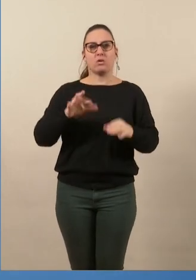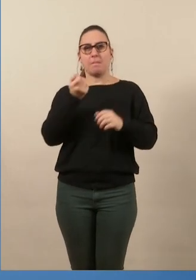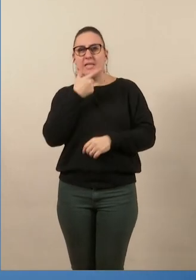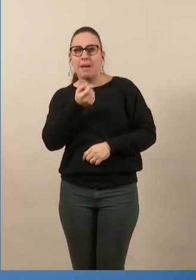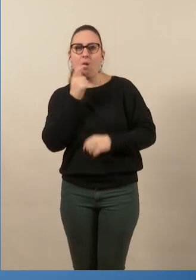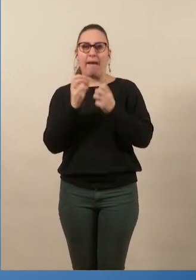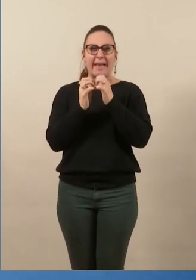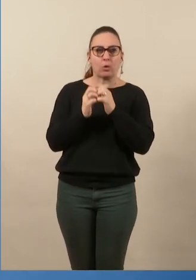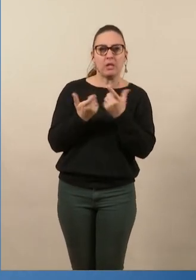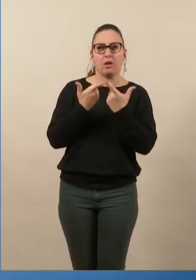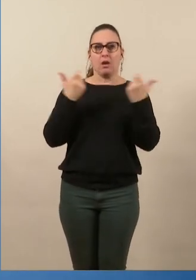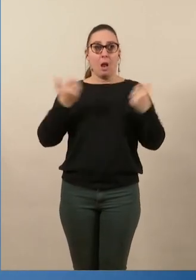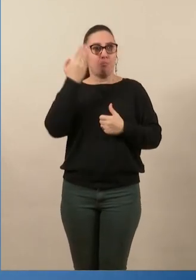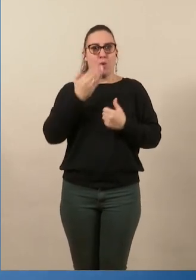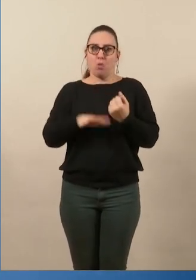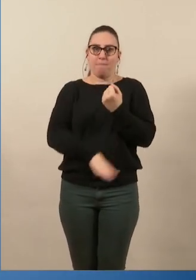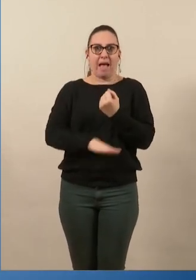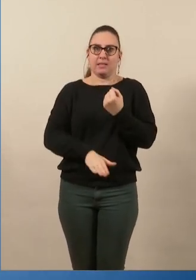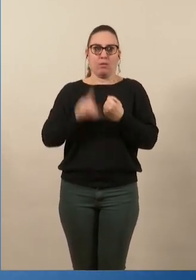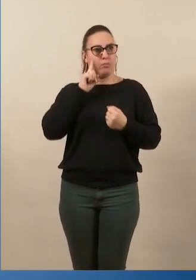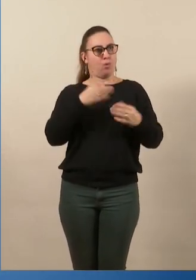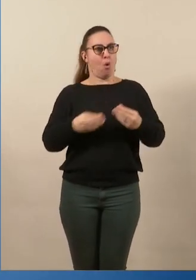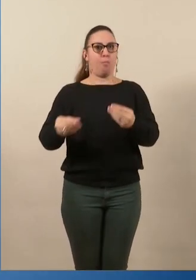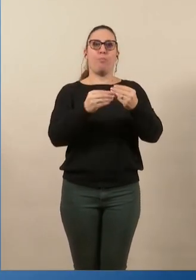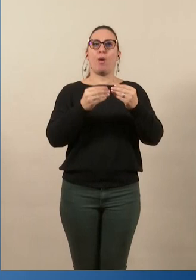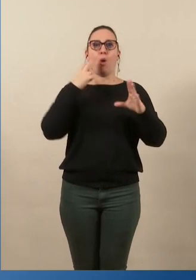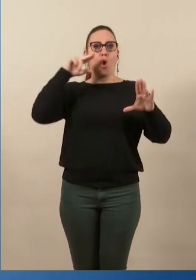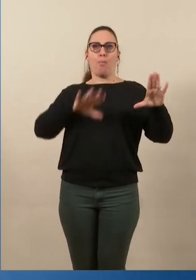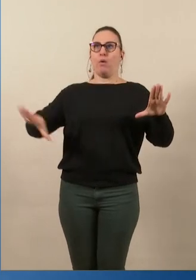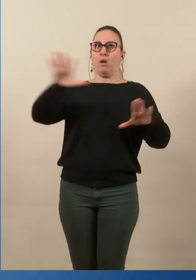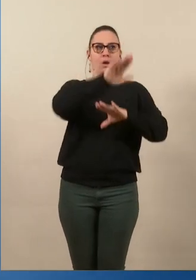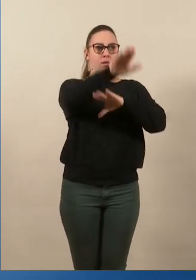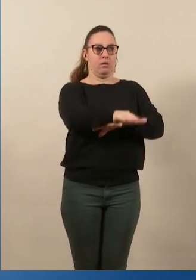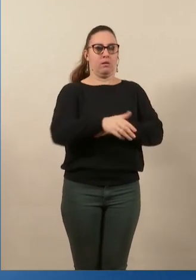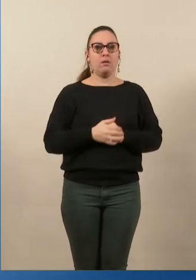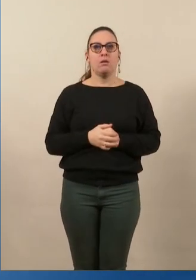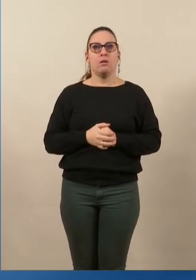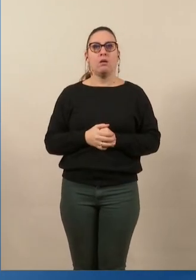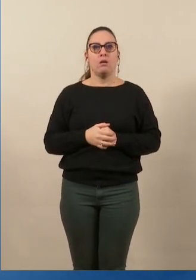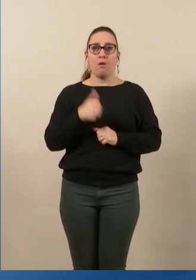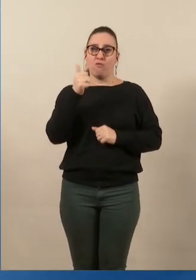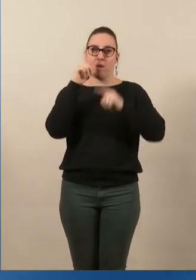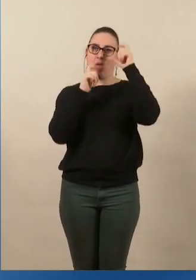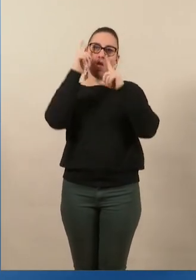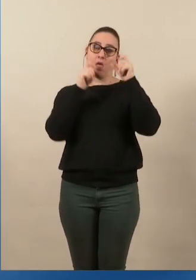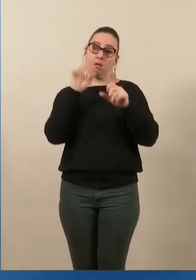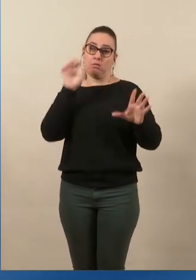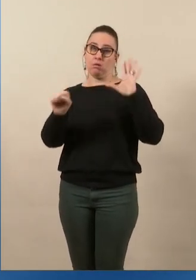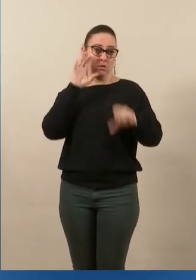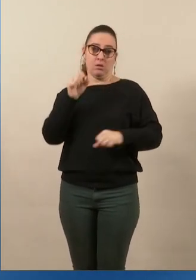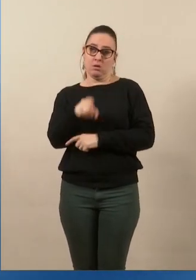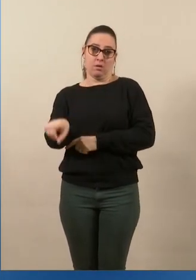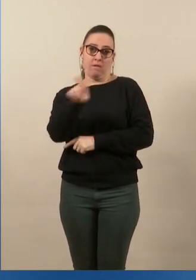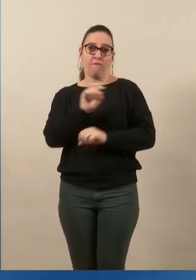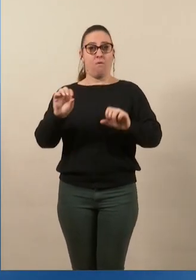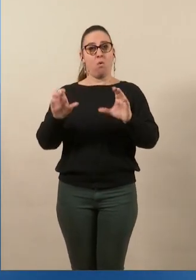et tous les besoins primaires à garantir pour le peuple de notre continent tout cela et je le vois à vos grimaces un grand nombre d'entre vous